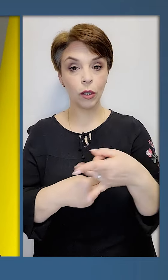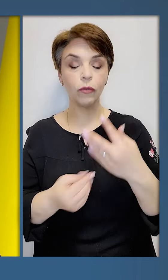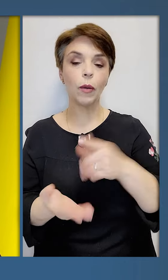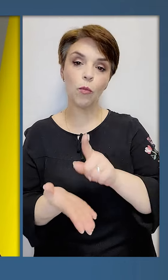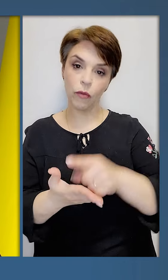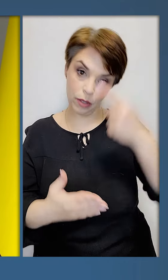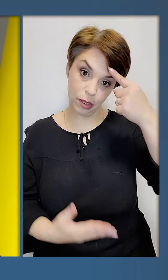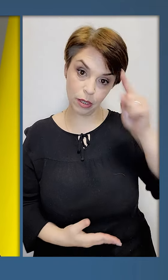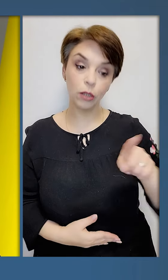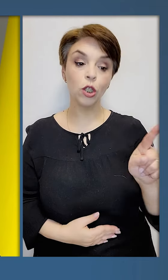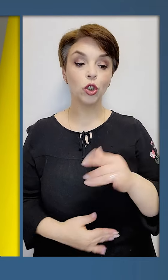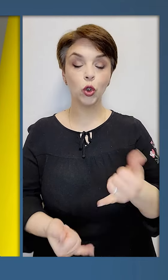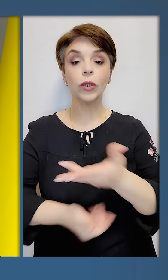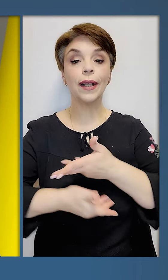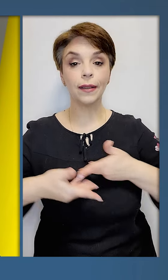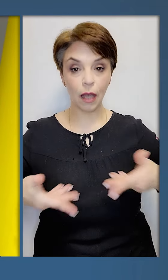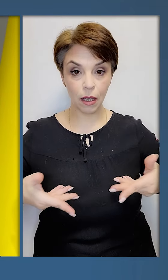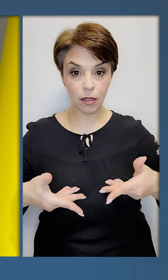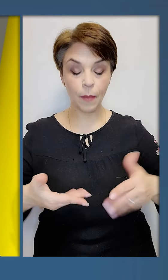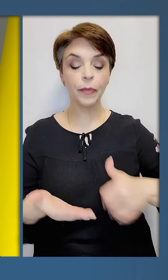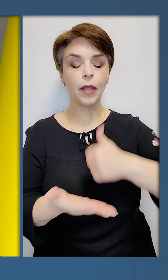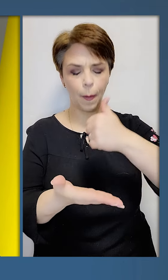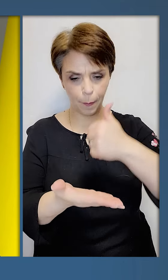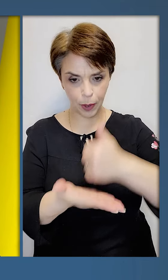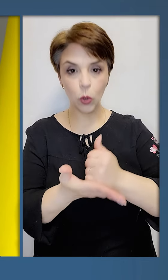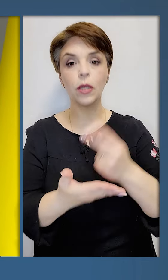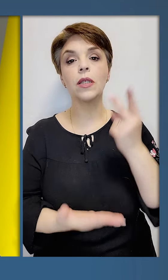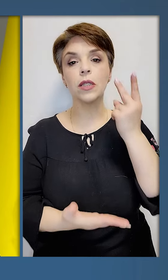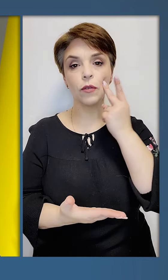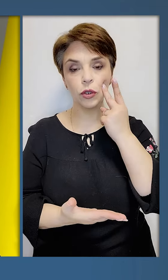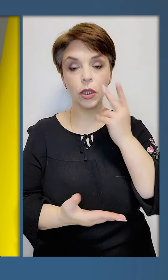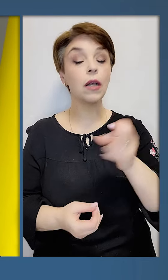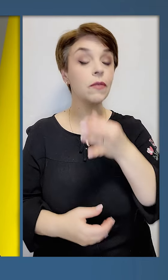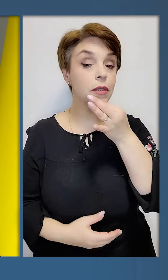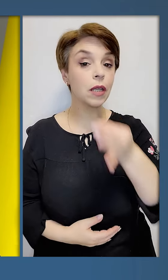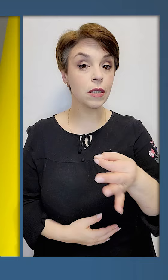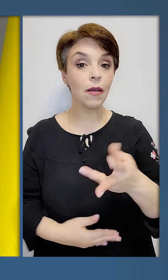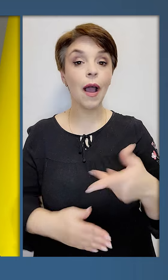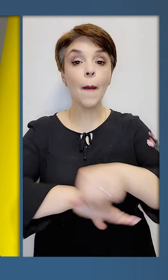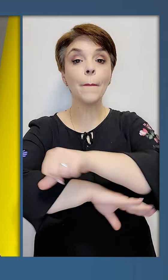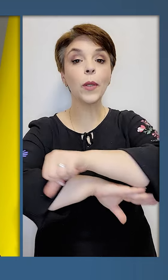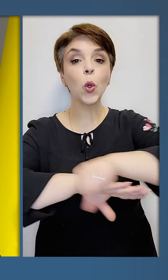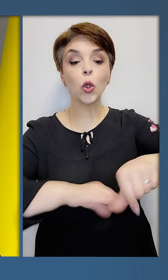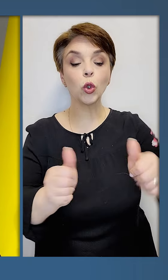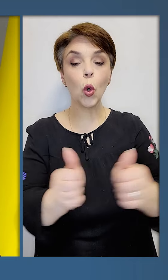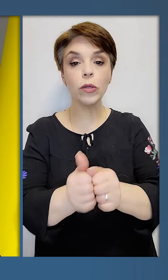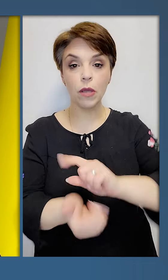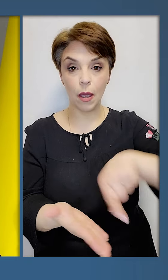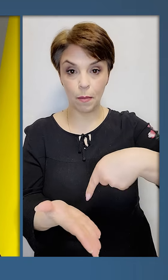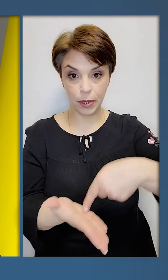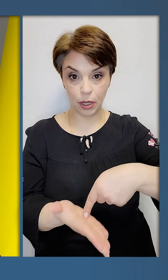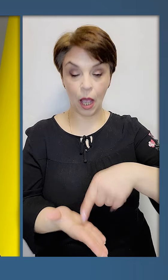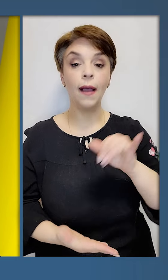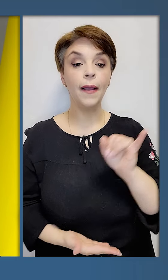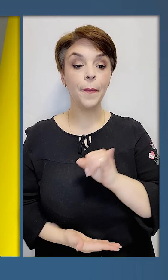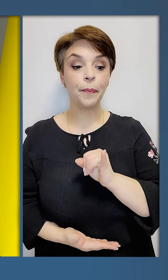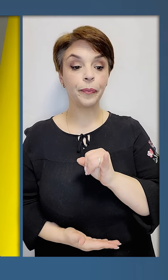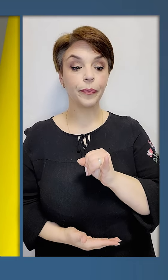ви повинні знати, що для нас пріоритет завжди, як я вам сказав, прикордонні міста і